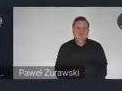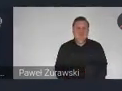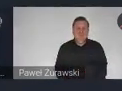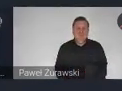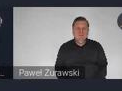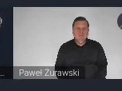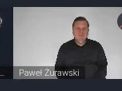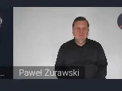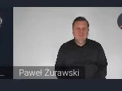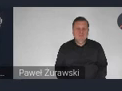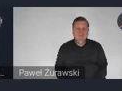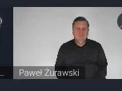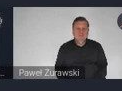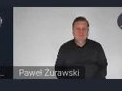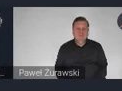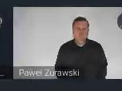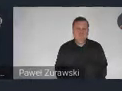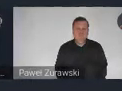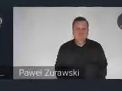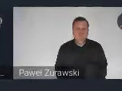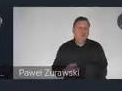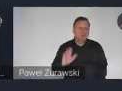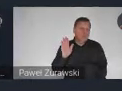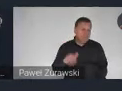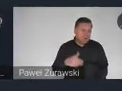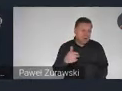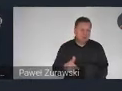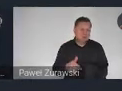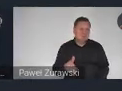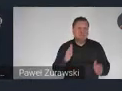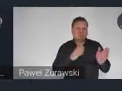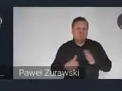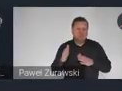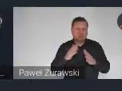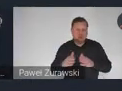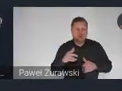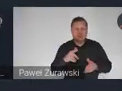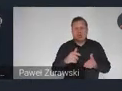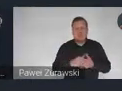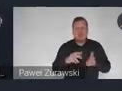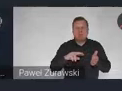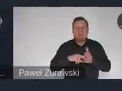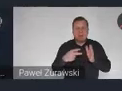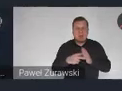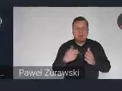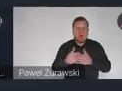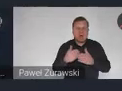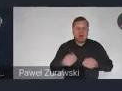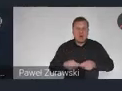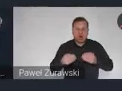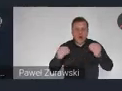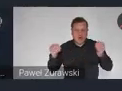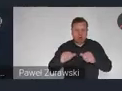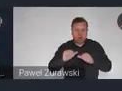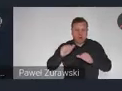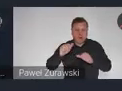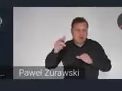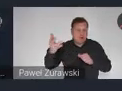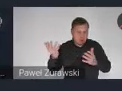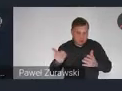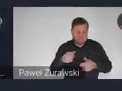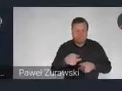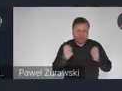na przykład przygotować strategię rozwoju na kolejne lata Można również uruchomić